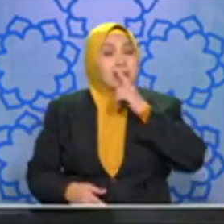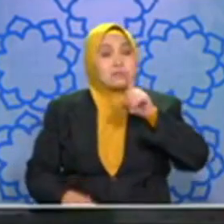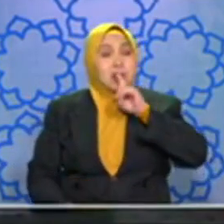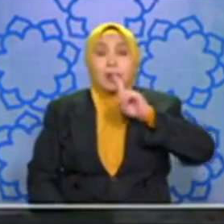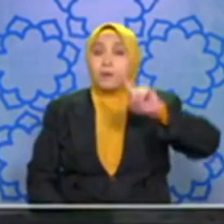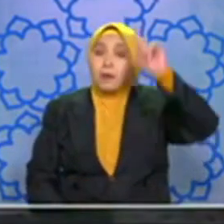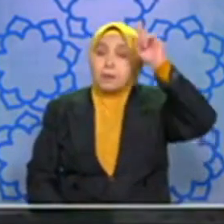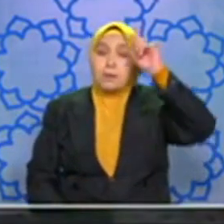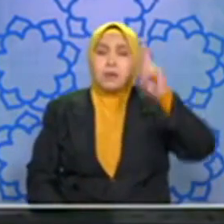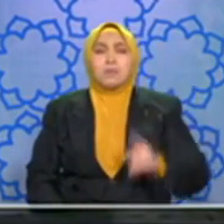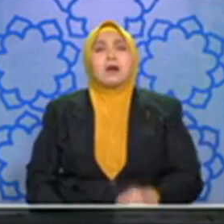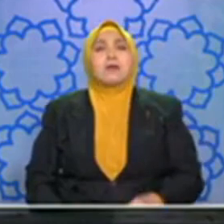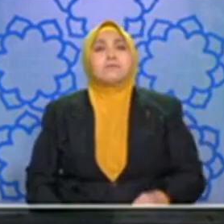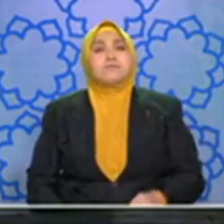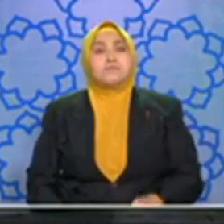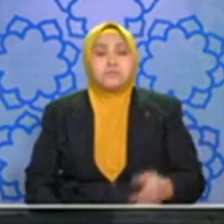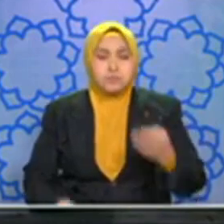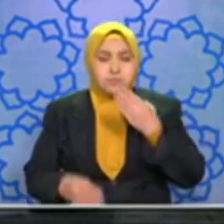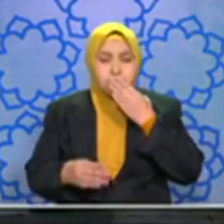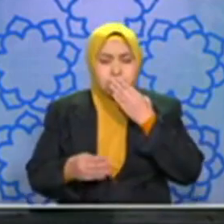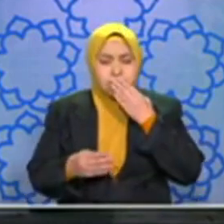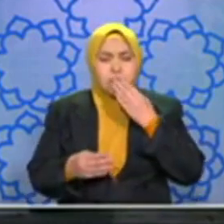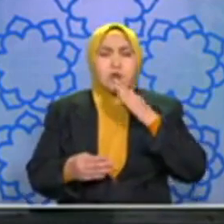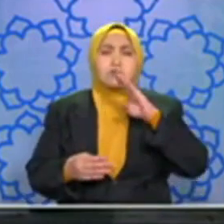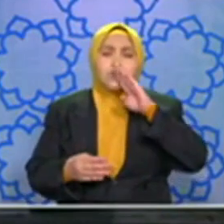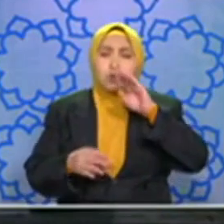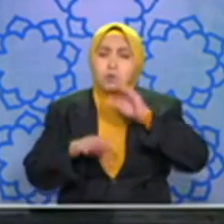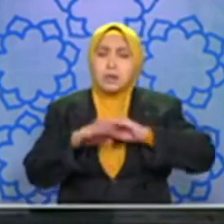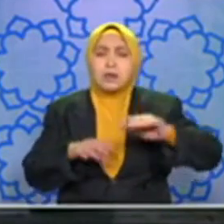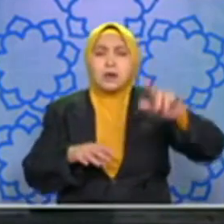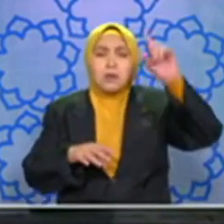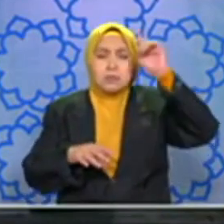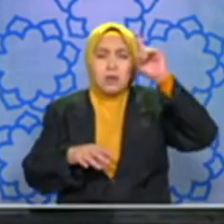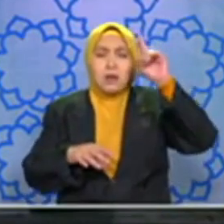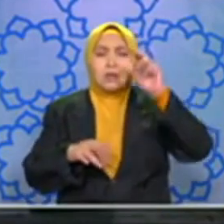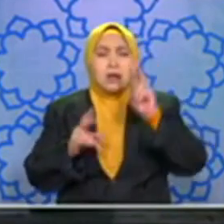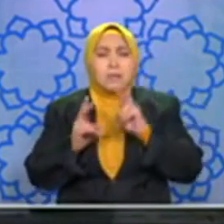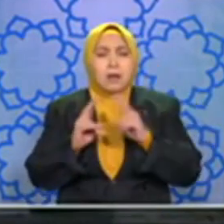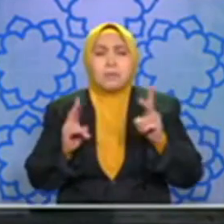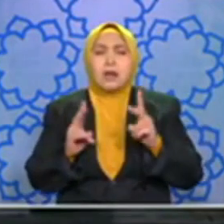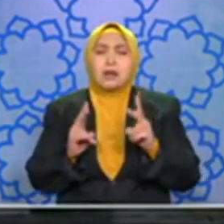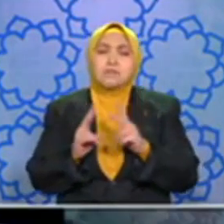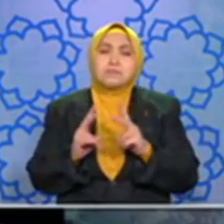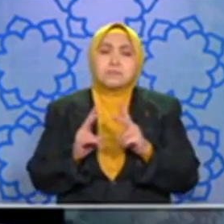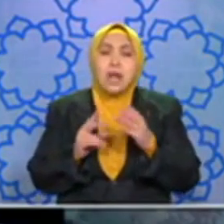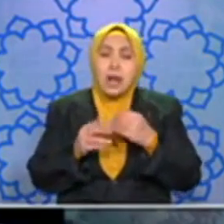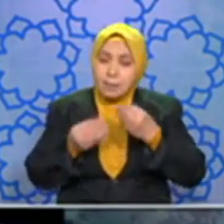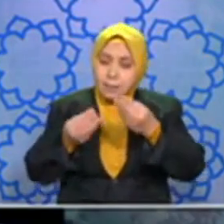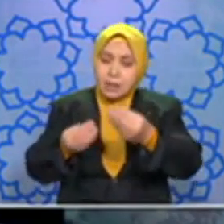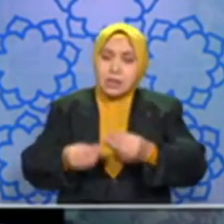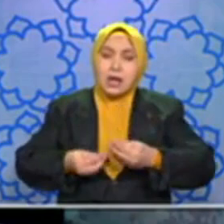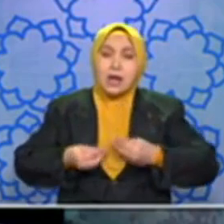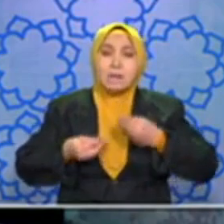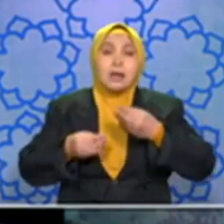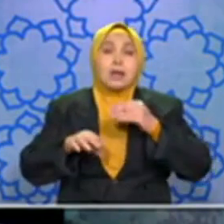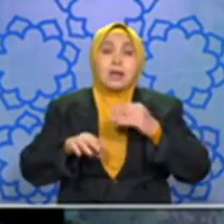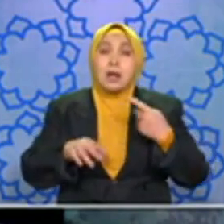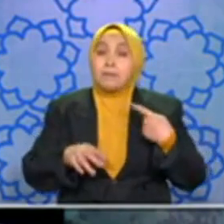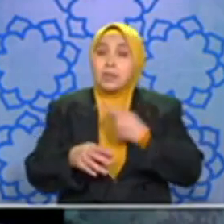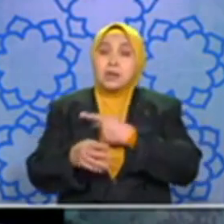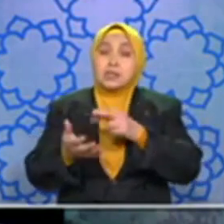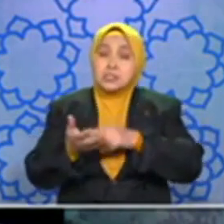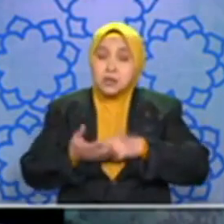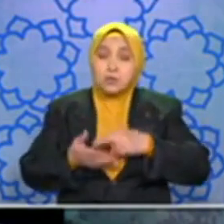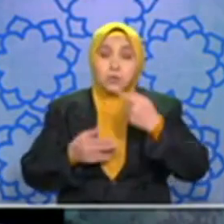Bismillahirrahmanirrahim. Alhamdulillahirabbil alamin wassalatu wassalamu ala rasulil amin. Ya Allah Tuhan kami, rezekikanlah kepada kami untuk kami